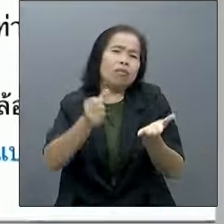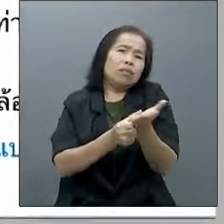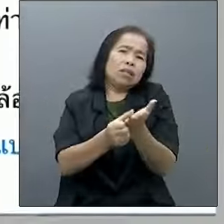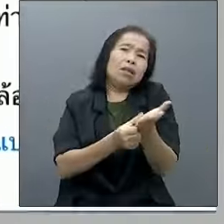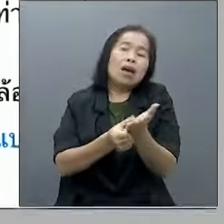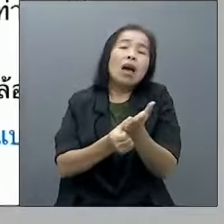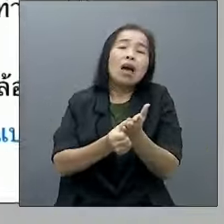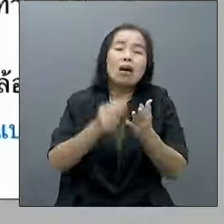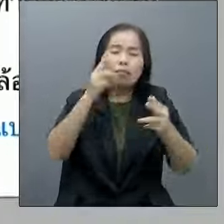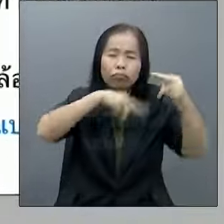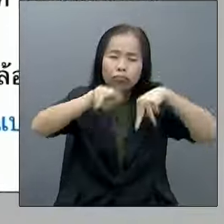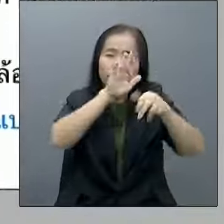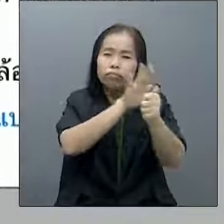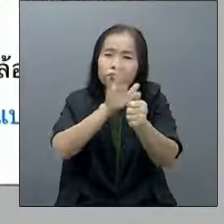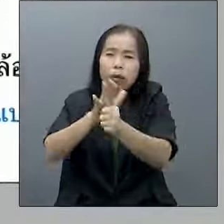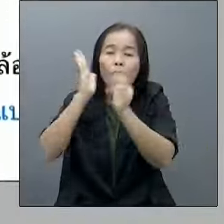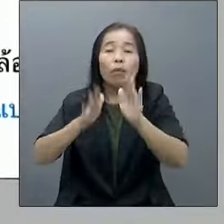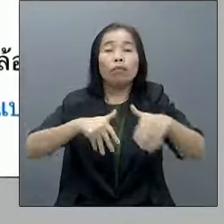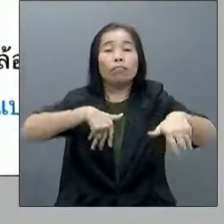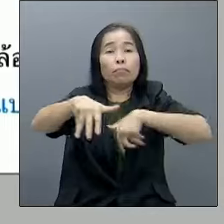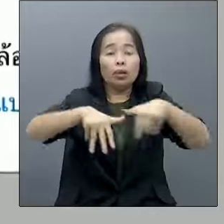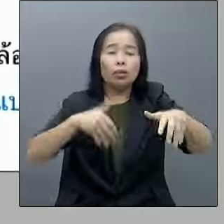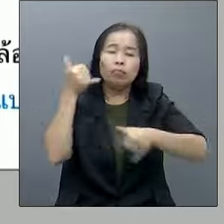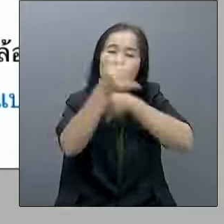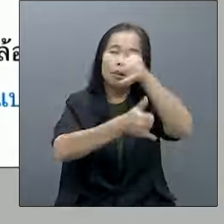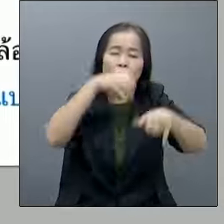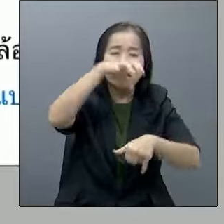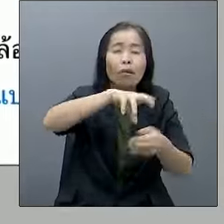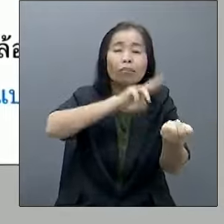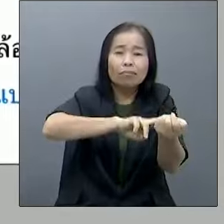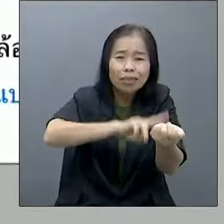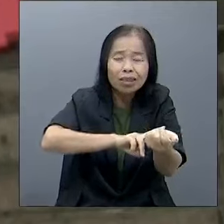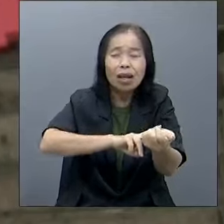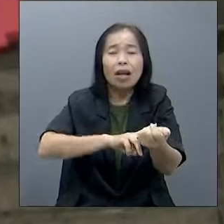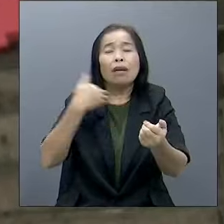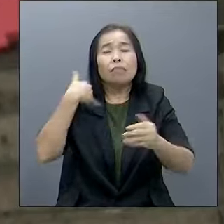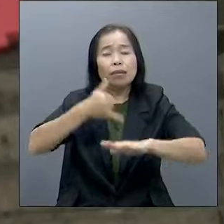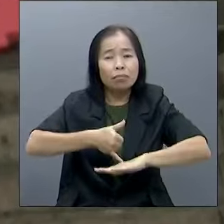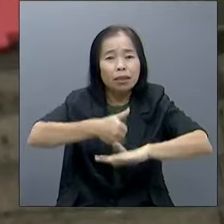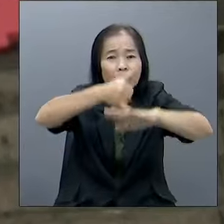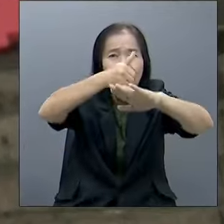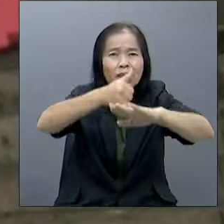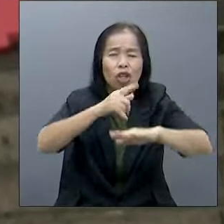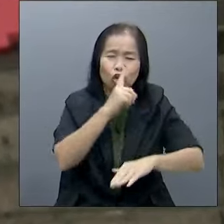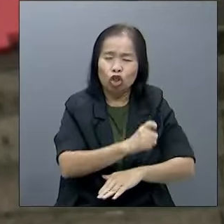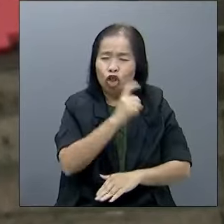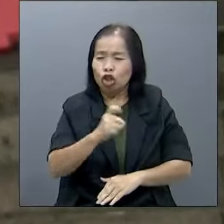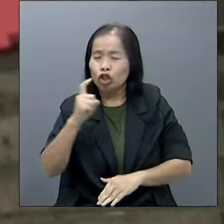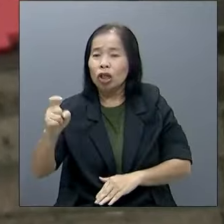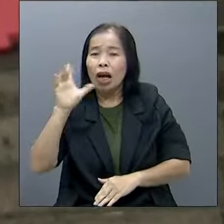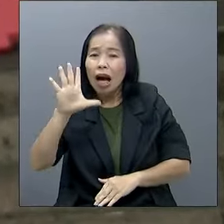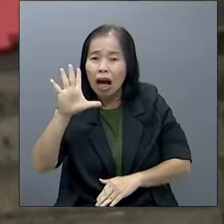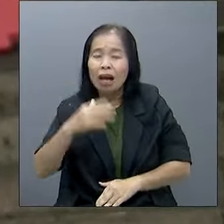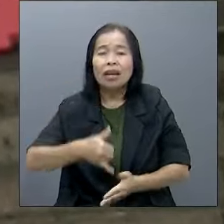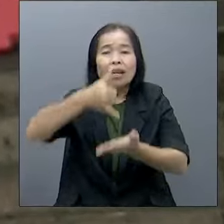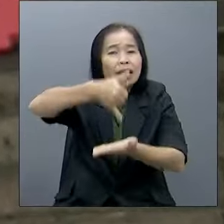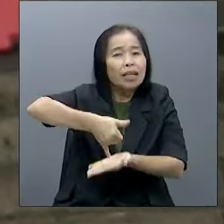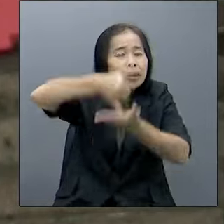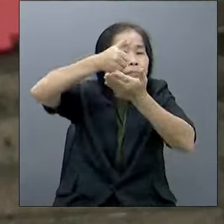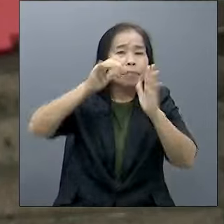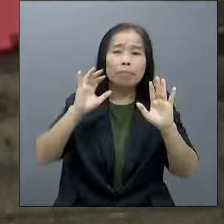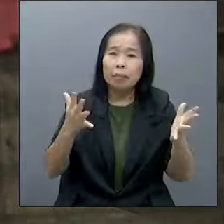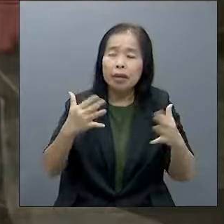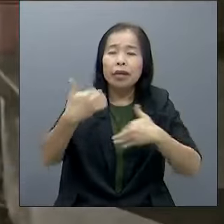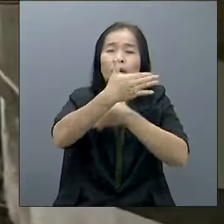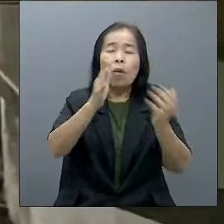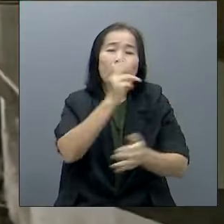ูแลประชาชนที่ใช้บริการไม่วาจะเป็นเรื่องของบันใดเรื่องที่ 5 ตัวเนี่เสียกัทง 5 ตัวLift ก็ไม่มี ห้องพยาบ